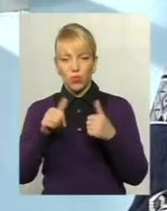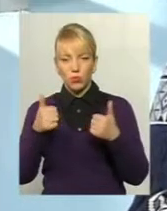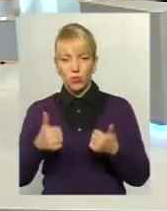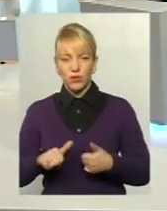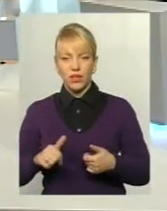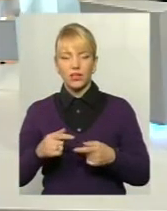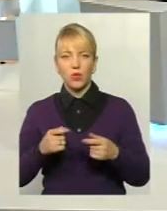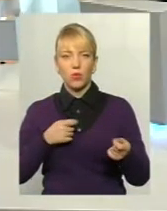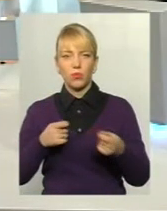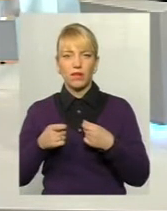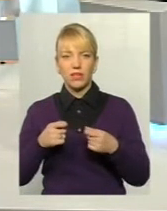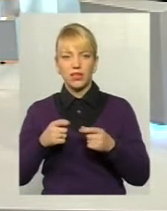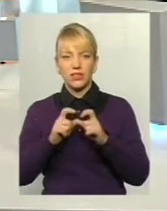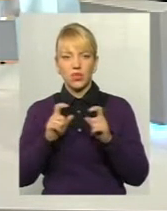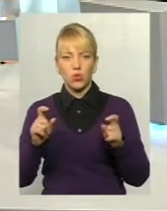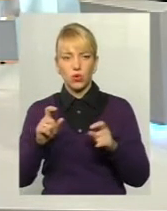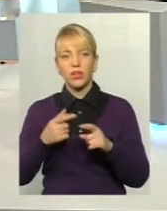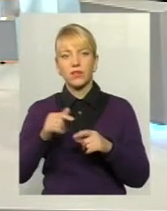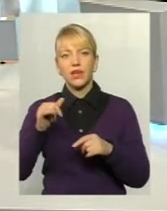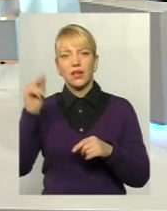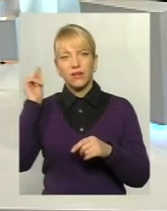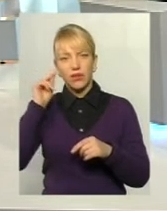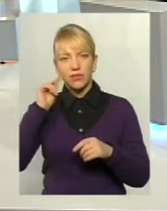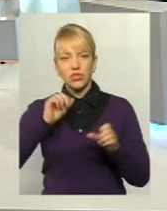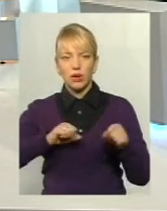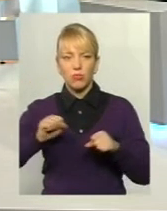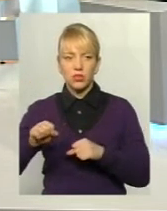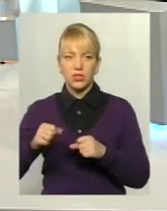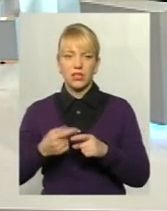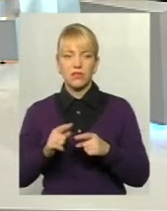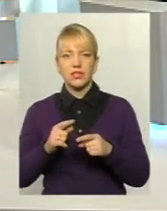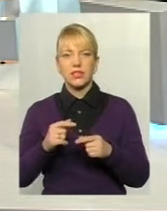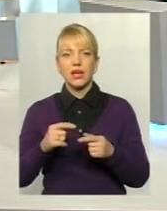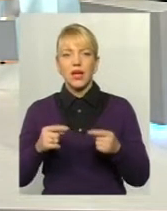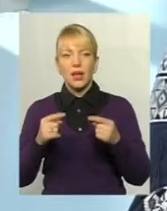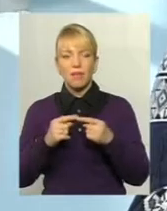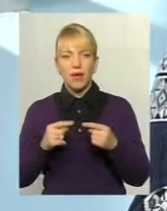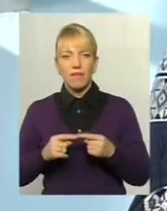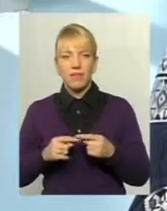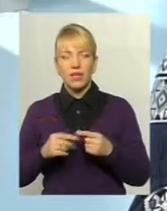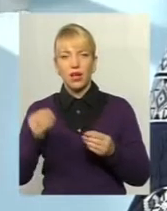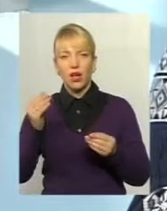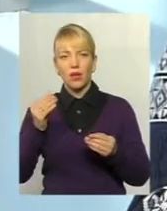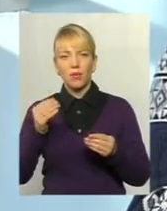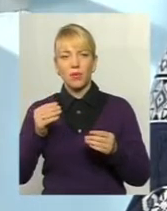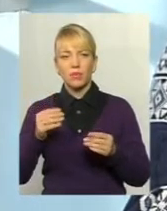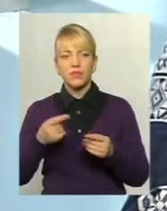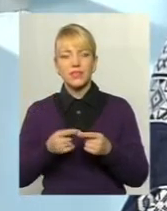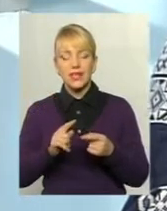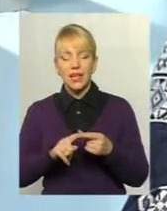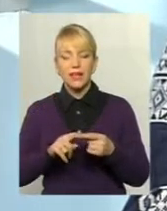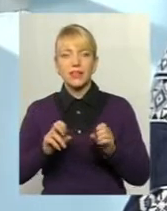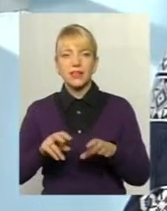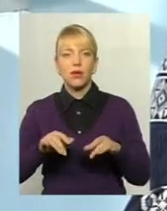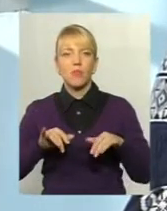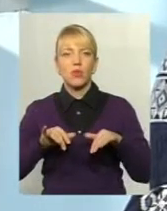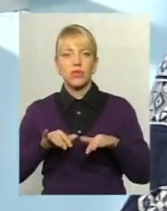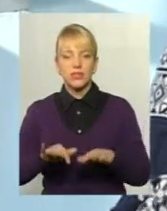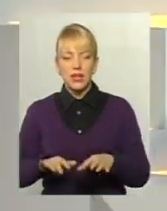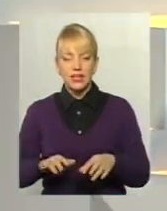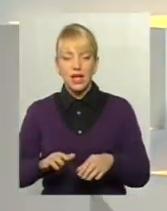управлінських органів, вивчення можливостей, певних позицій. Це теж ось такий процес професійної адаптації